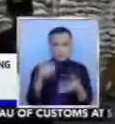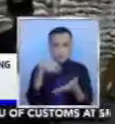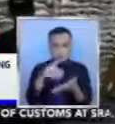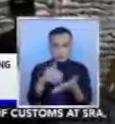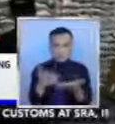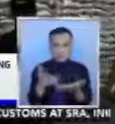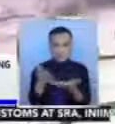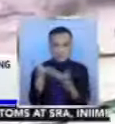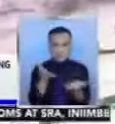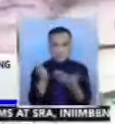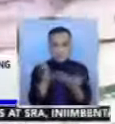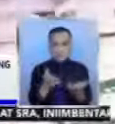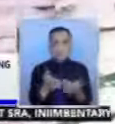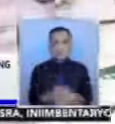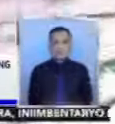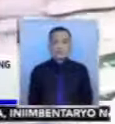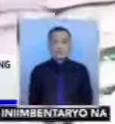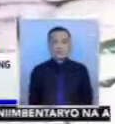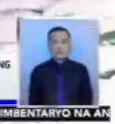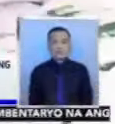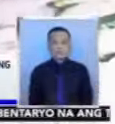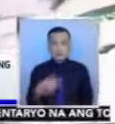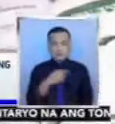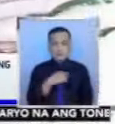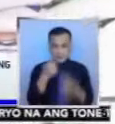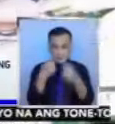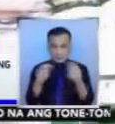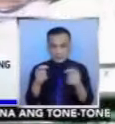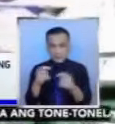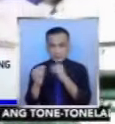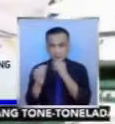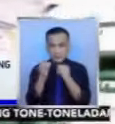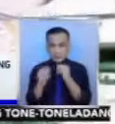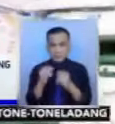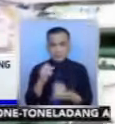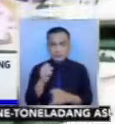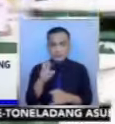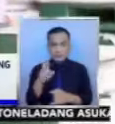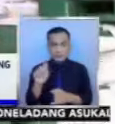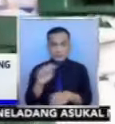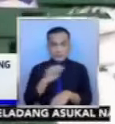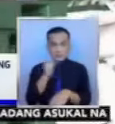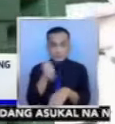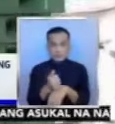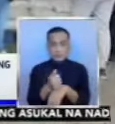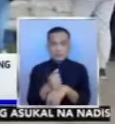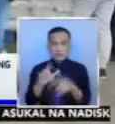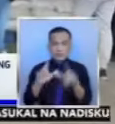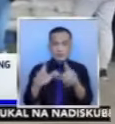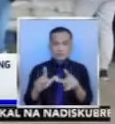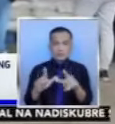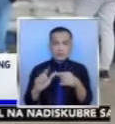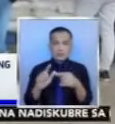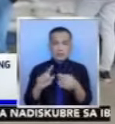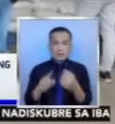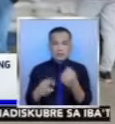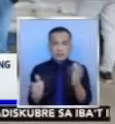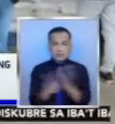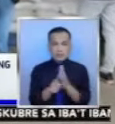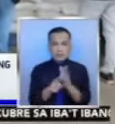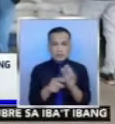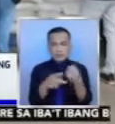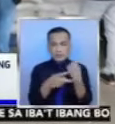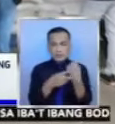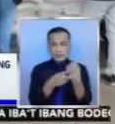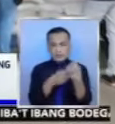ito. Sinusubukan pa namin kunan ng pahayag ang SRA sa mga nakatakda nilang kasuhan sa iligal na pag-iimbak ng asukal sa mga bodega. Pero